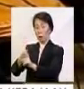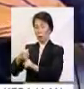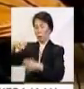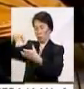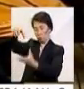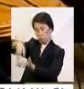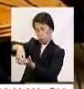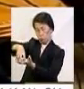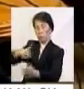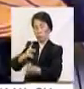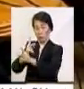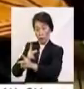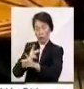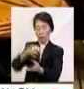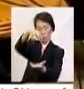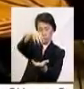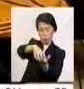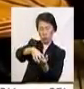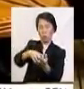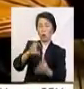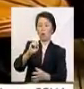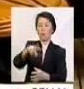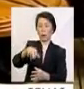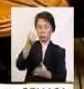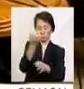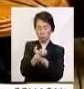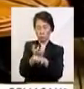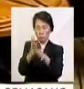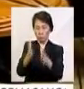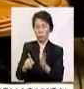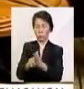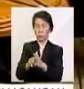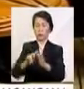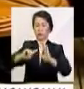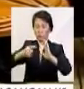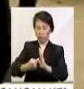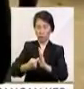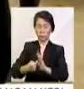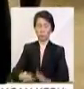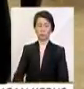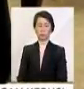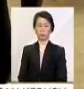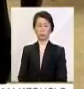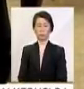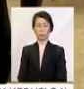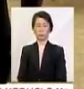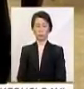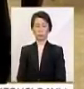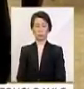kawalan tempat kejadian dan pos kawalan operasi bencana diaktifkan.